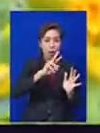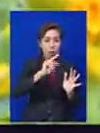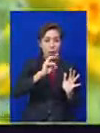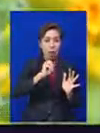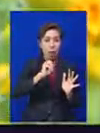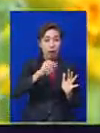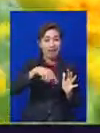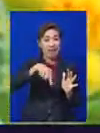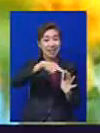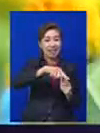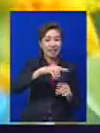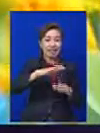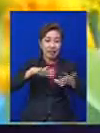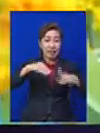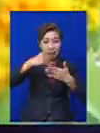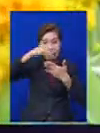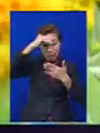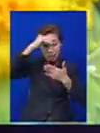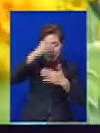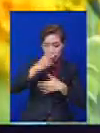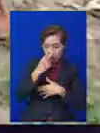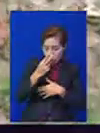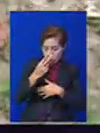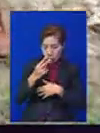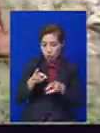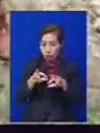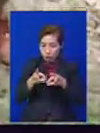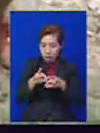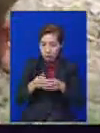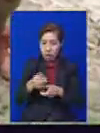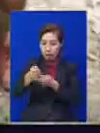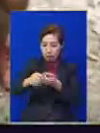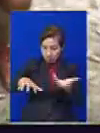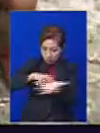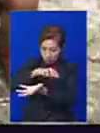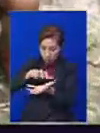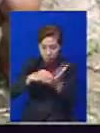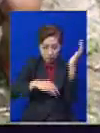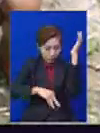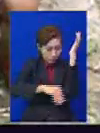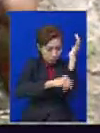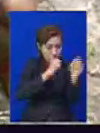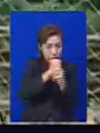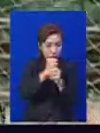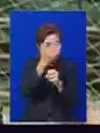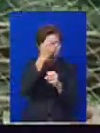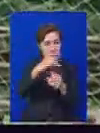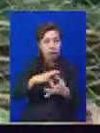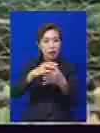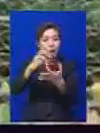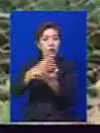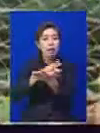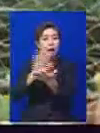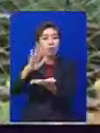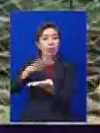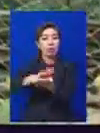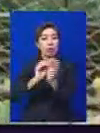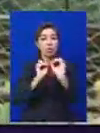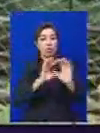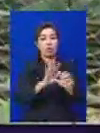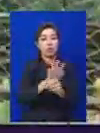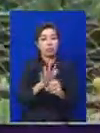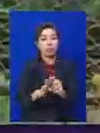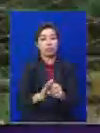มผสานรวมถึงการทำปุ๋ยที่ได้สอดคล้องกับทางโรงเรียนที่มีการสอนวิชาทางการเกษตร